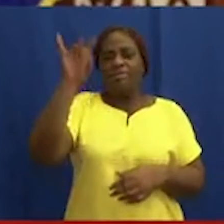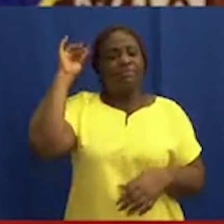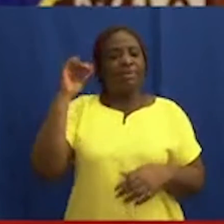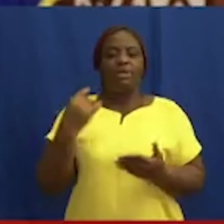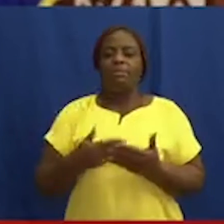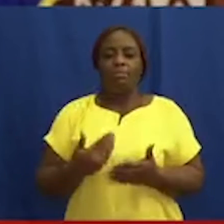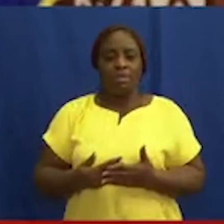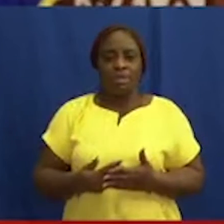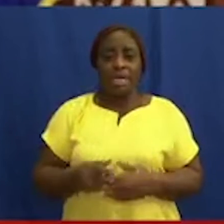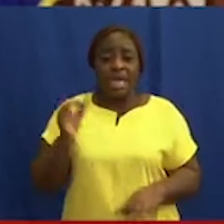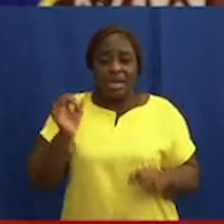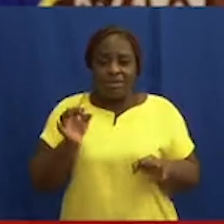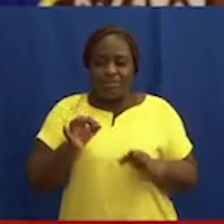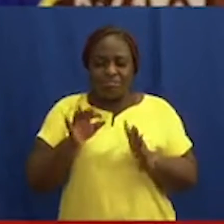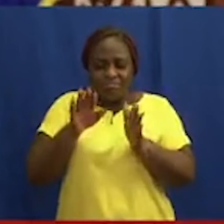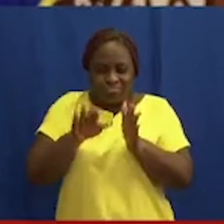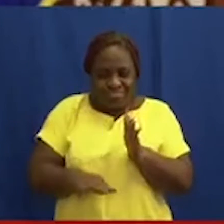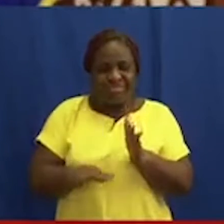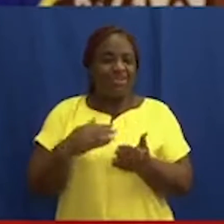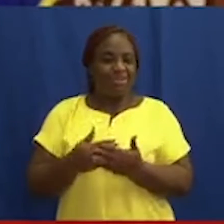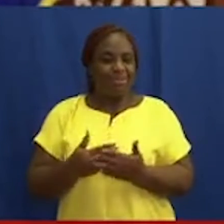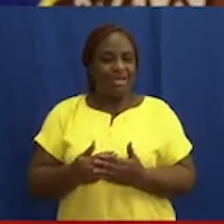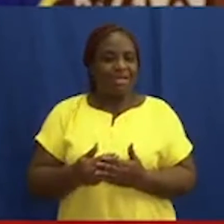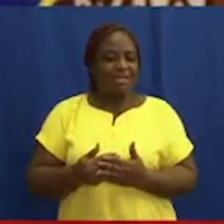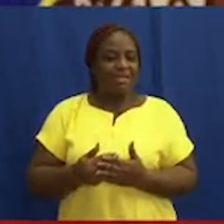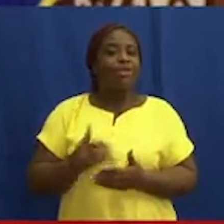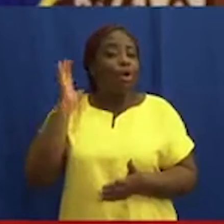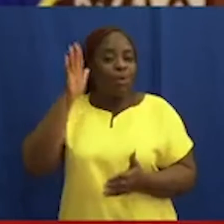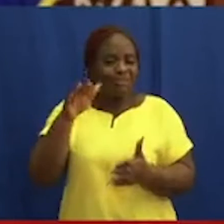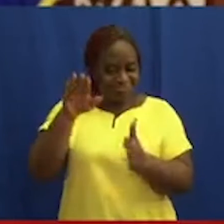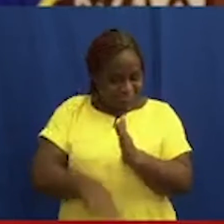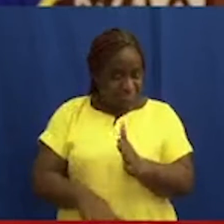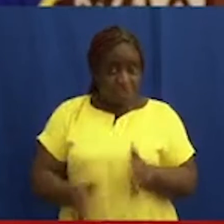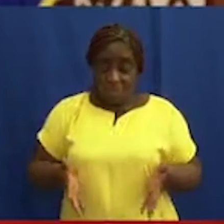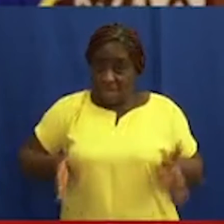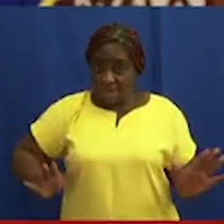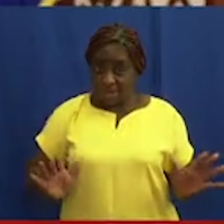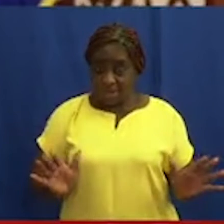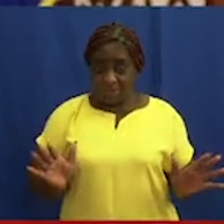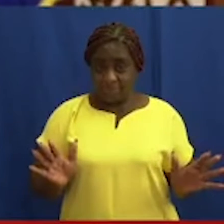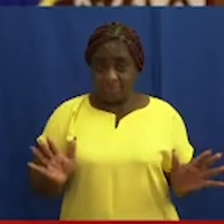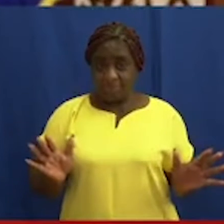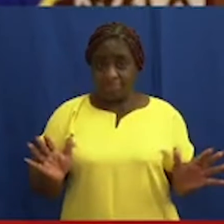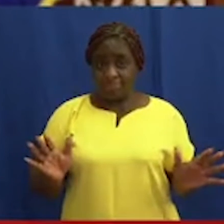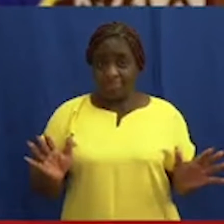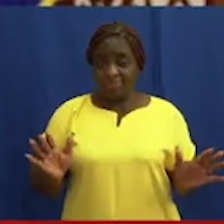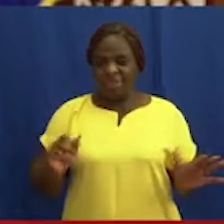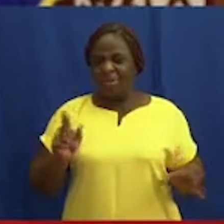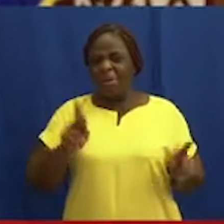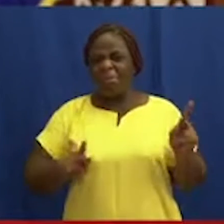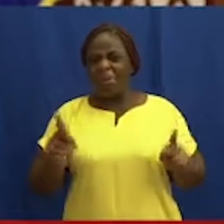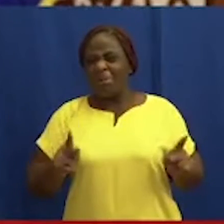sa kaga al'umma sun shiga cikin wani hali musamman na wajen sayan kudade na kasashen waje domin